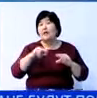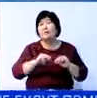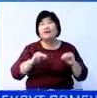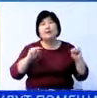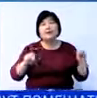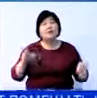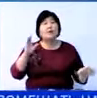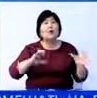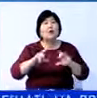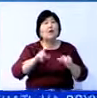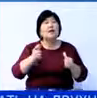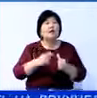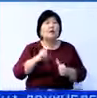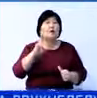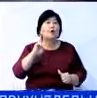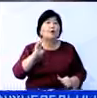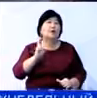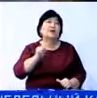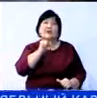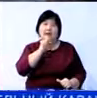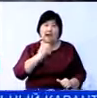преподавателями университета имени Коркыт Ата.